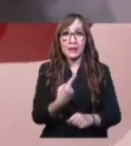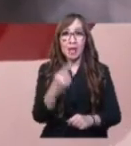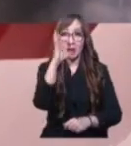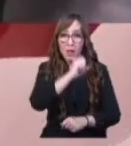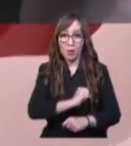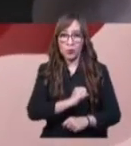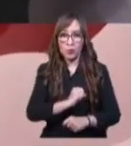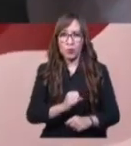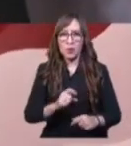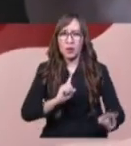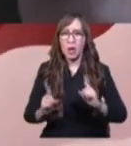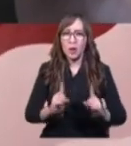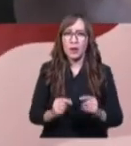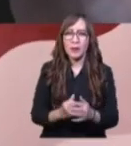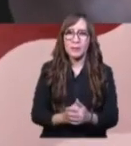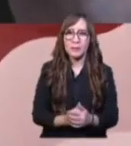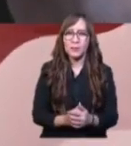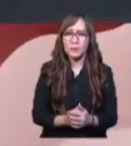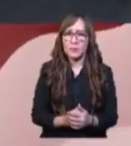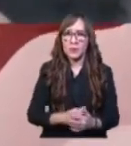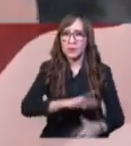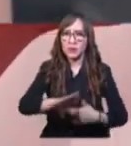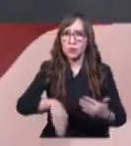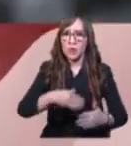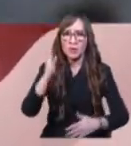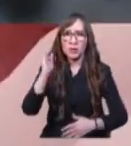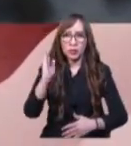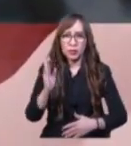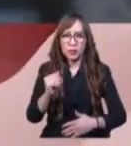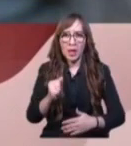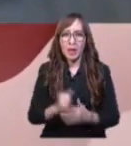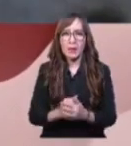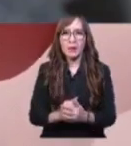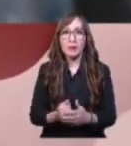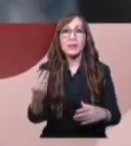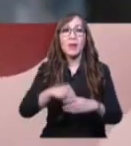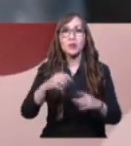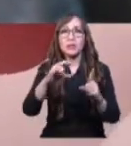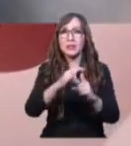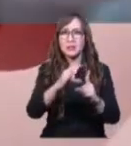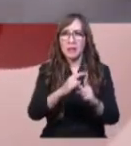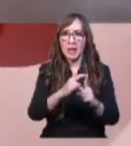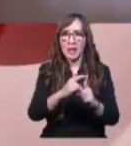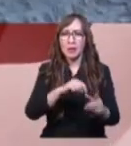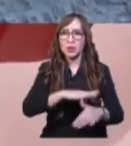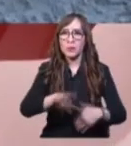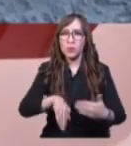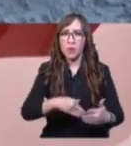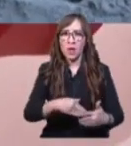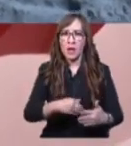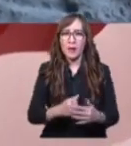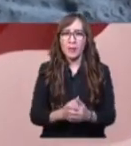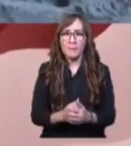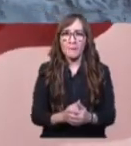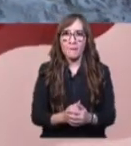model Mas Andanu, Mbak Christine, itu kan semuanya udah advance dari sisi digitalisasinya. Transaksinya semua